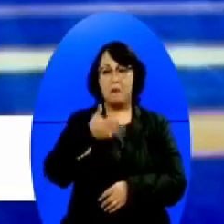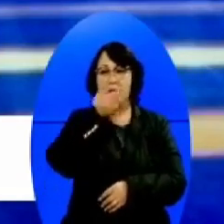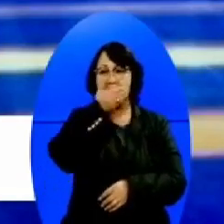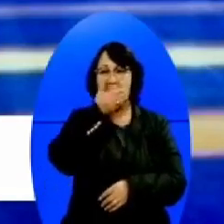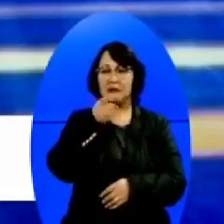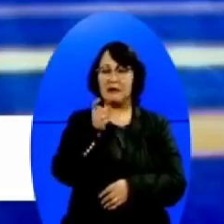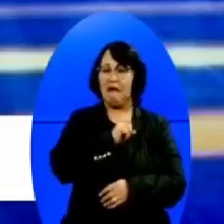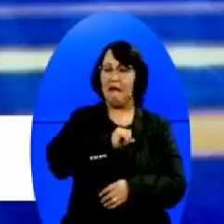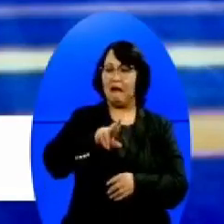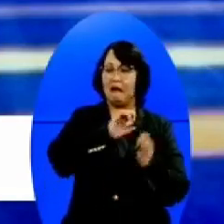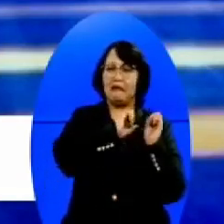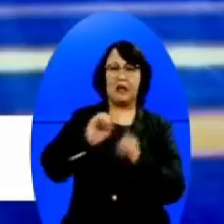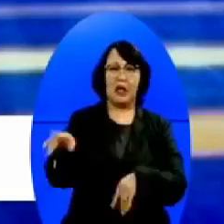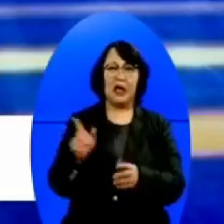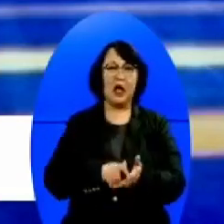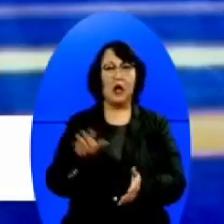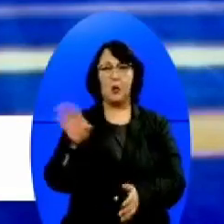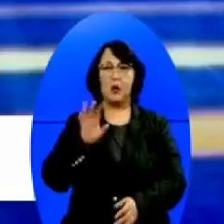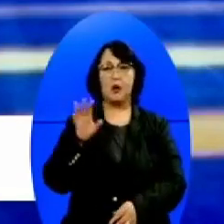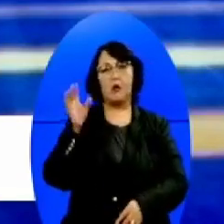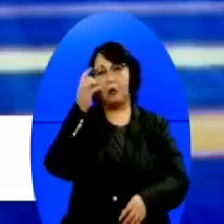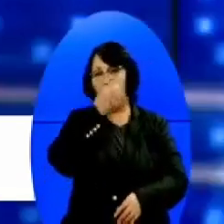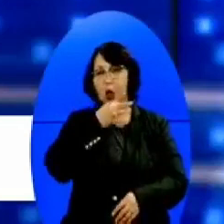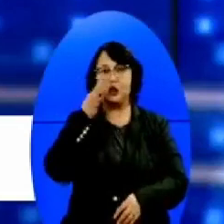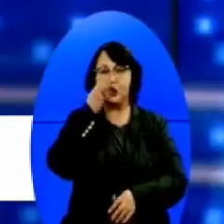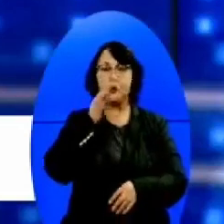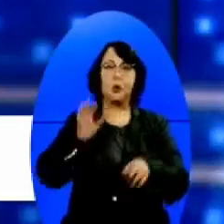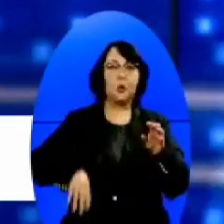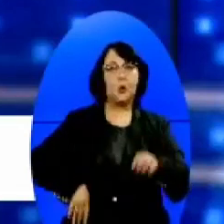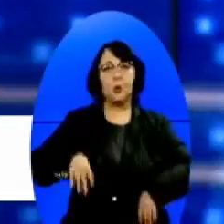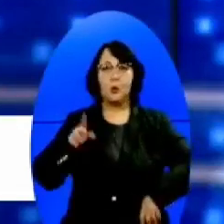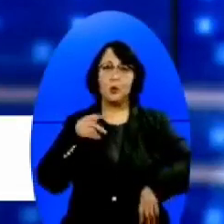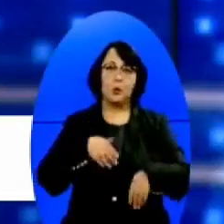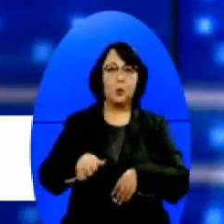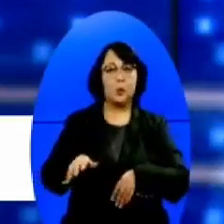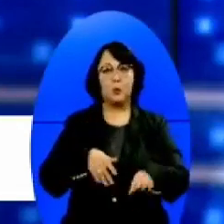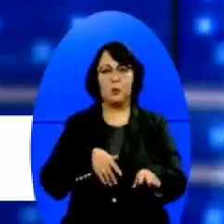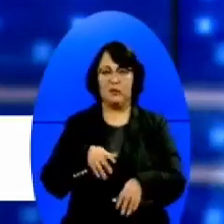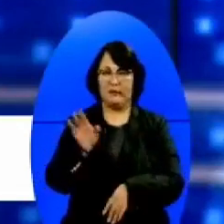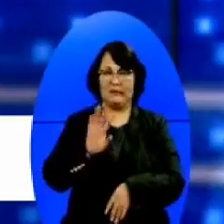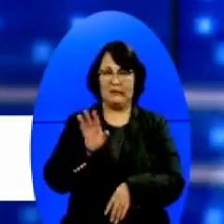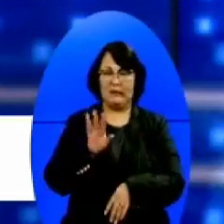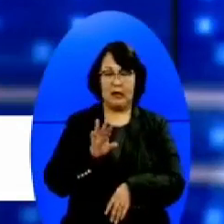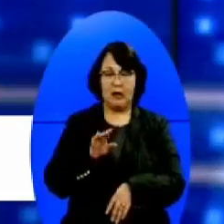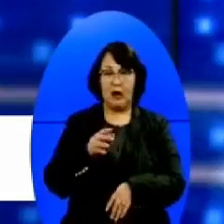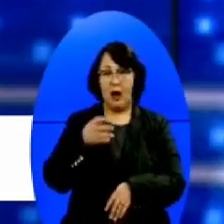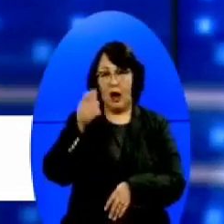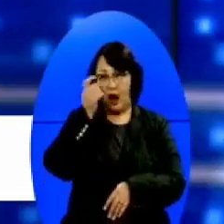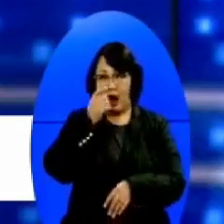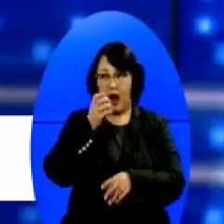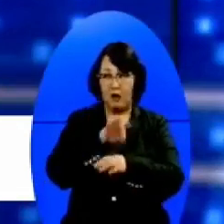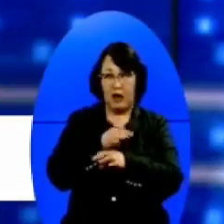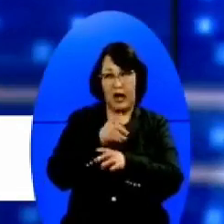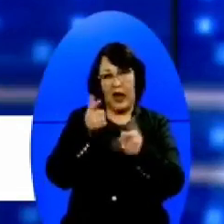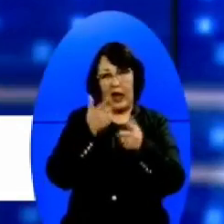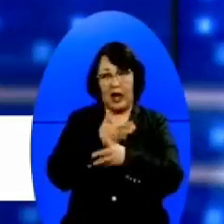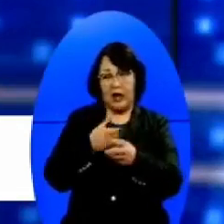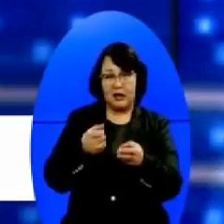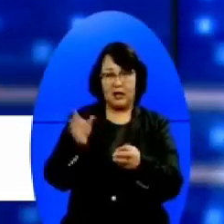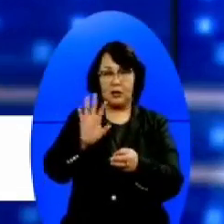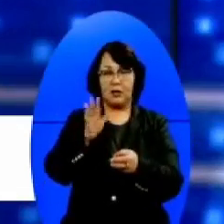би гэсэн бас болгоомжтой байгаа учраас энэ маскыг л шинэ коронавирус талдвар амьсгалын зам халдвараас сэргийлэхин тулд одоо өөрснөө зүүж